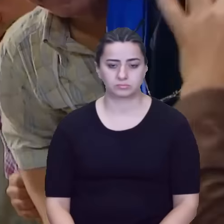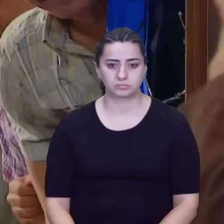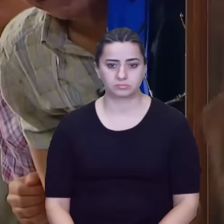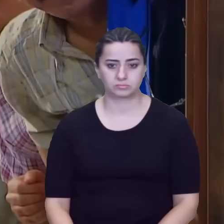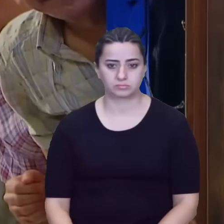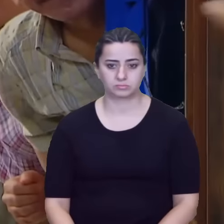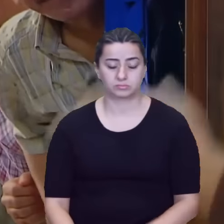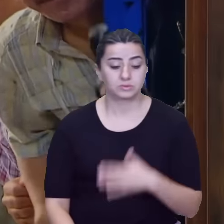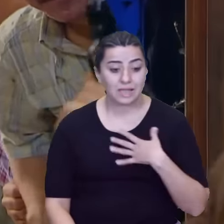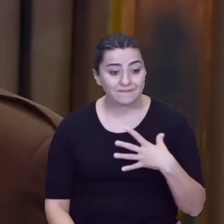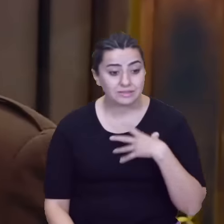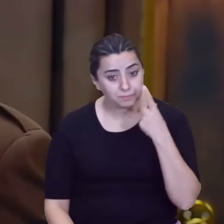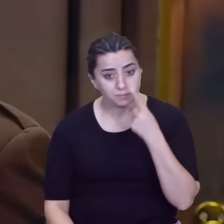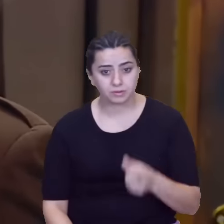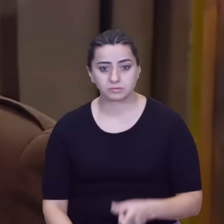Şşt, nefesine bak.